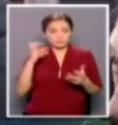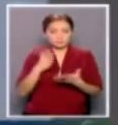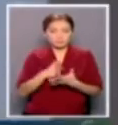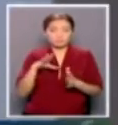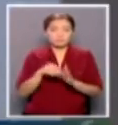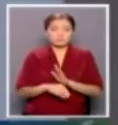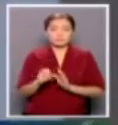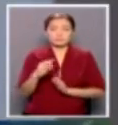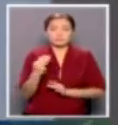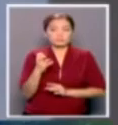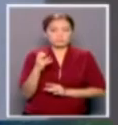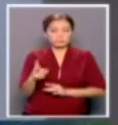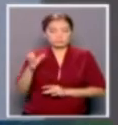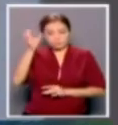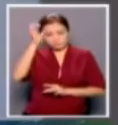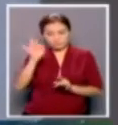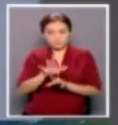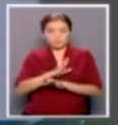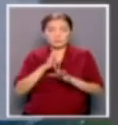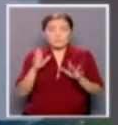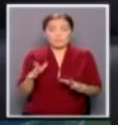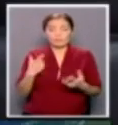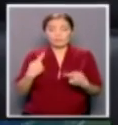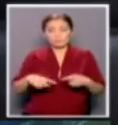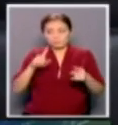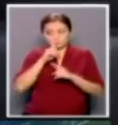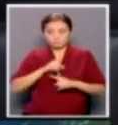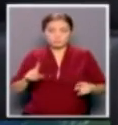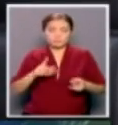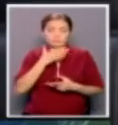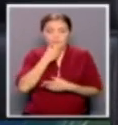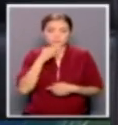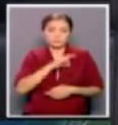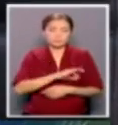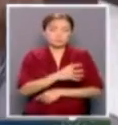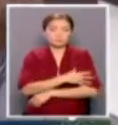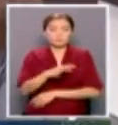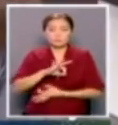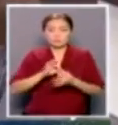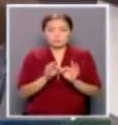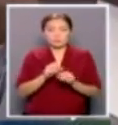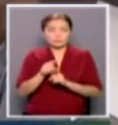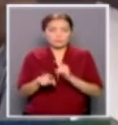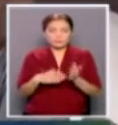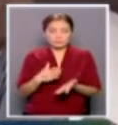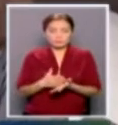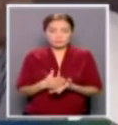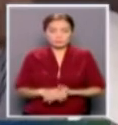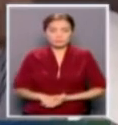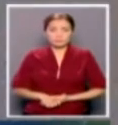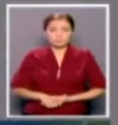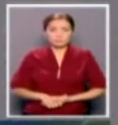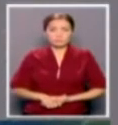Олар Жұмекен танушыға ақынның өлеңдеріндегі өзгеше таныс пен көркемдік қуаты жайлы сауалдарын қойып, пікір